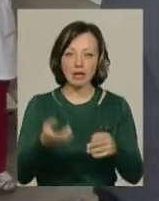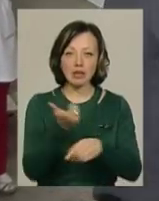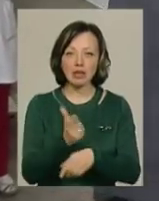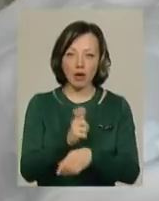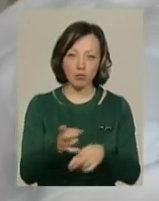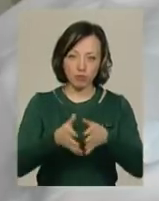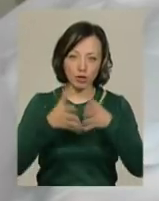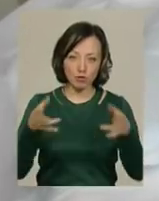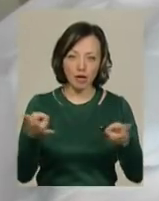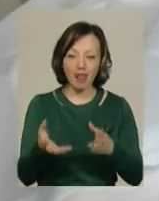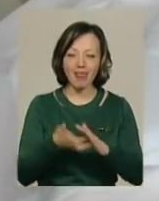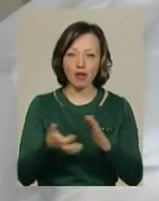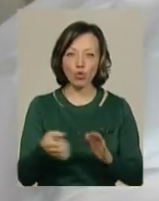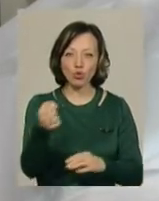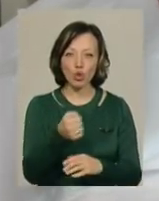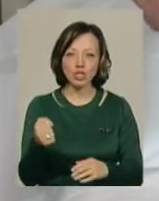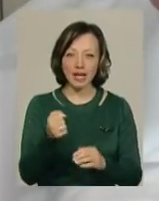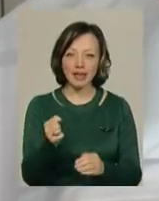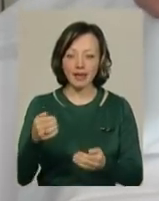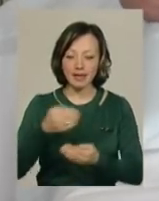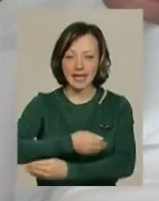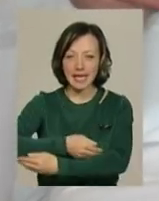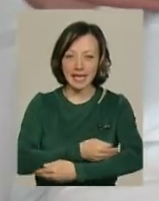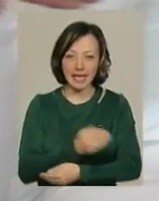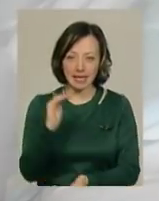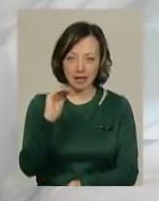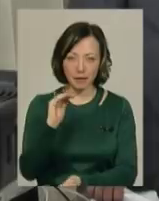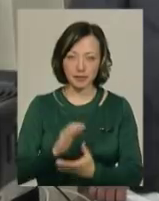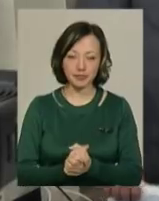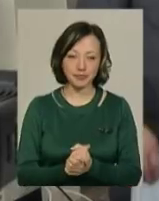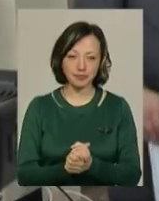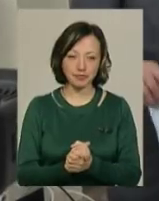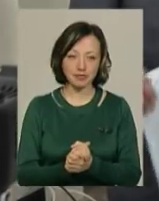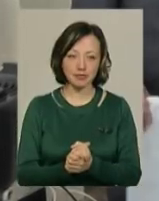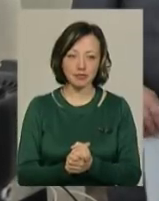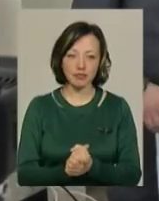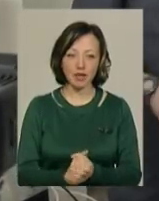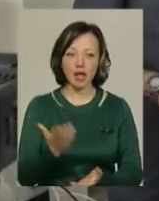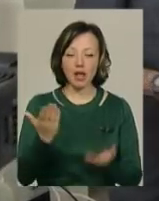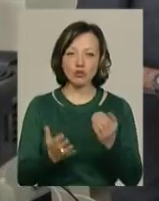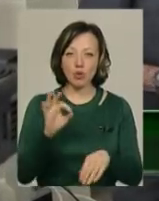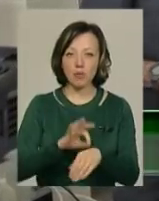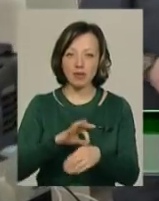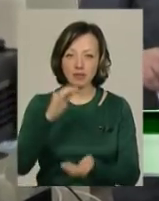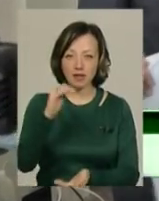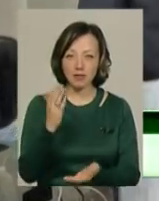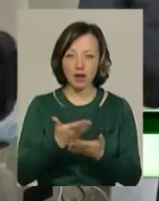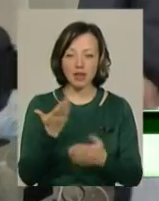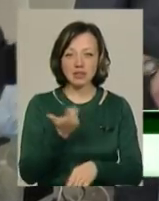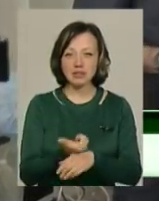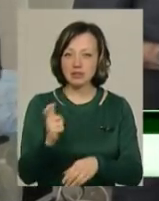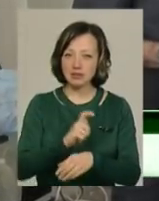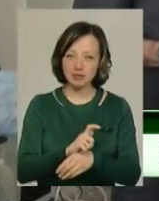потребували недоношені діти, каже завідувач хірургічним відділенням Ігор Погребняк. Якщо пацієнти глибоко недоношені, наприклад, там